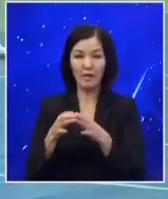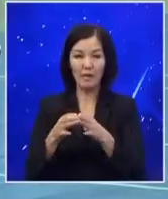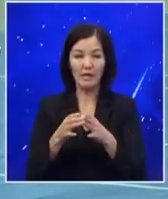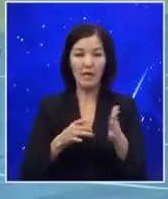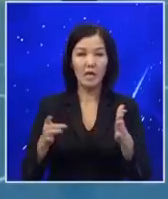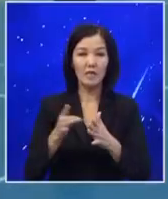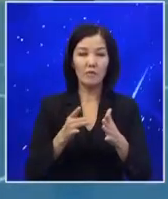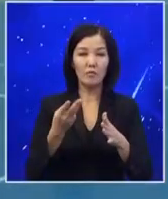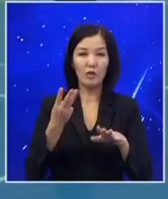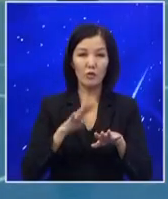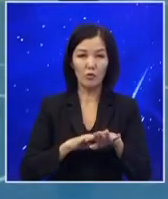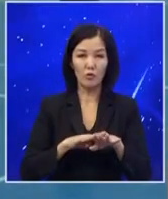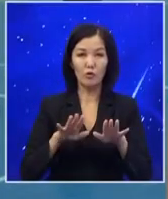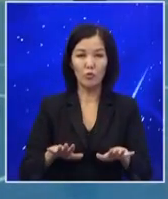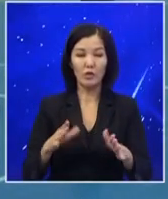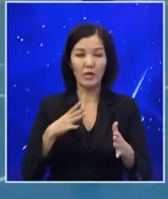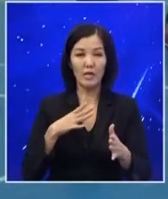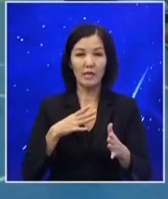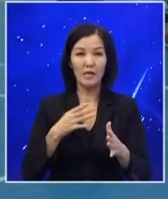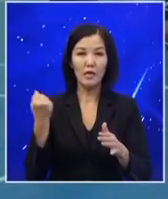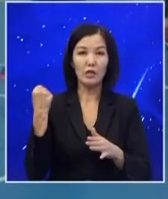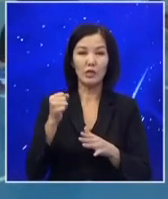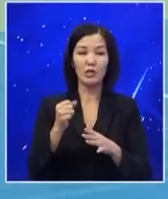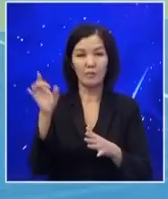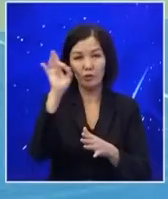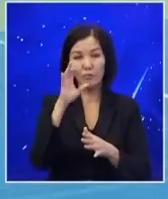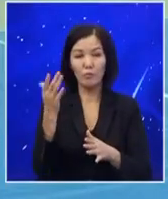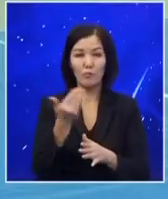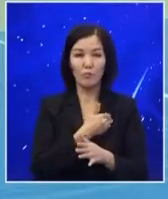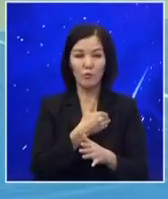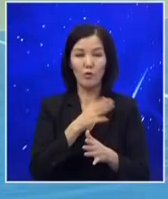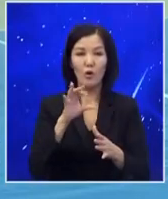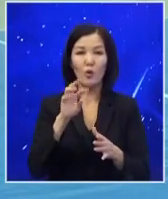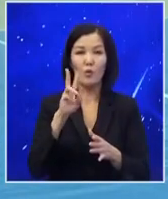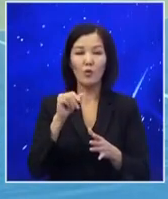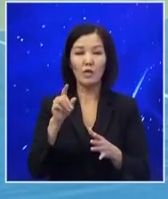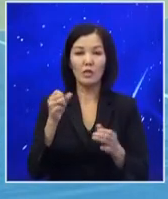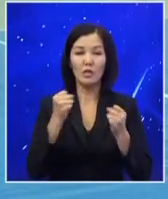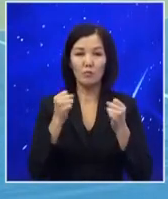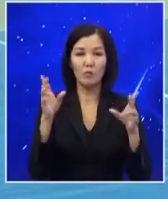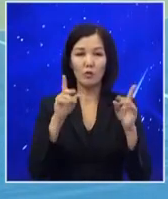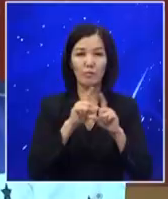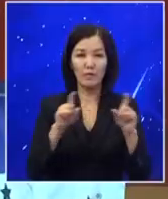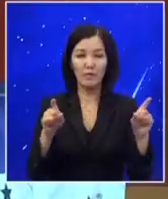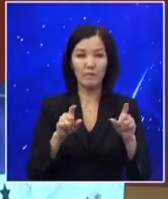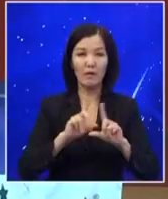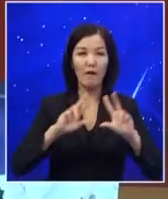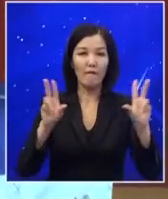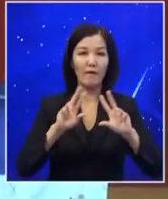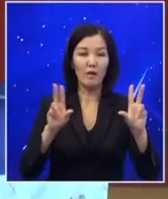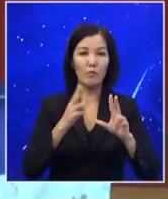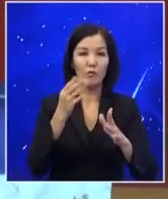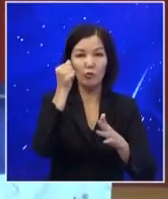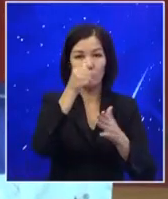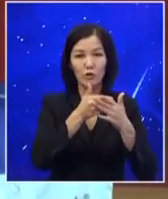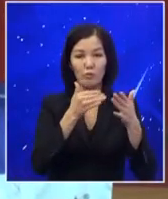республикада 4-ші орын алып қалдық. Ендігі мақсатымыз оларды жеңіп чемпион болу. Өркен балалар және жасөспірімдер спорт мектебінде волейбол бөлімі 4 жыл бұрын